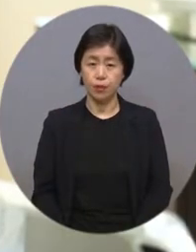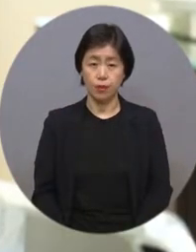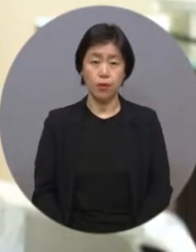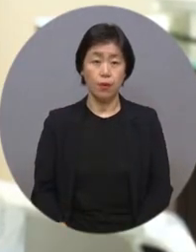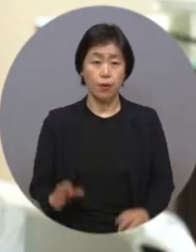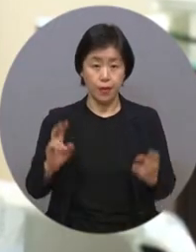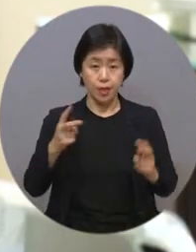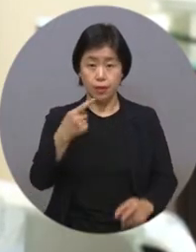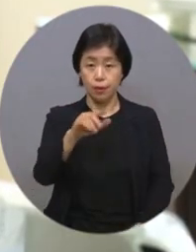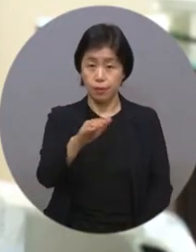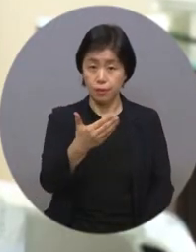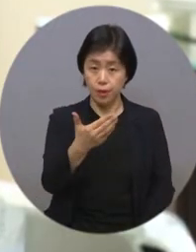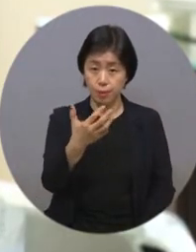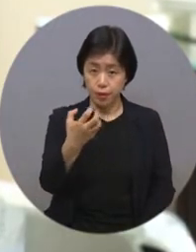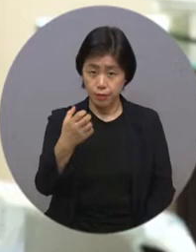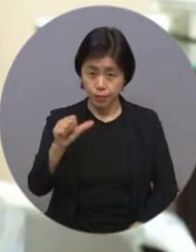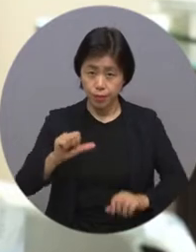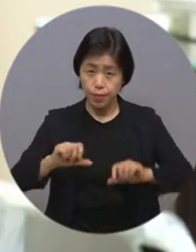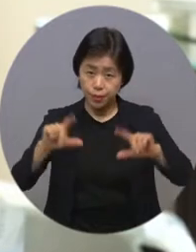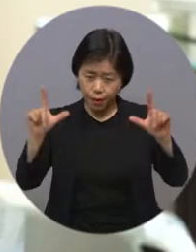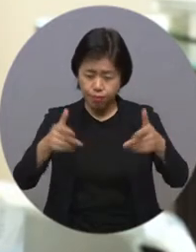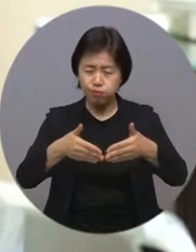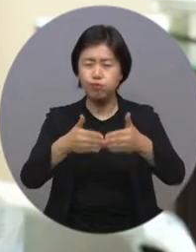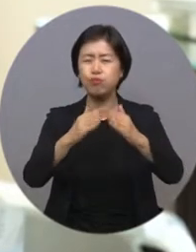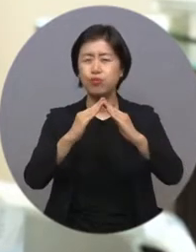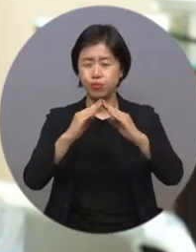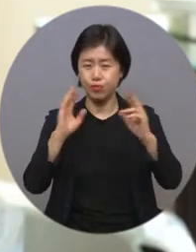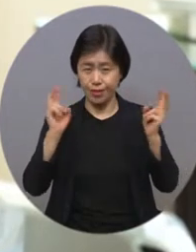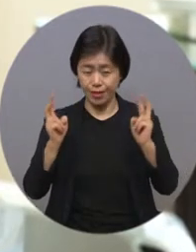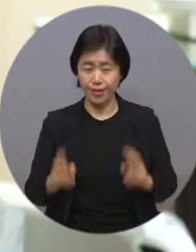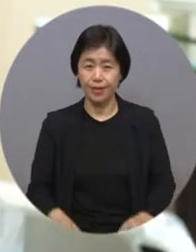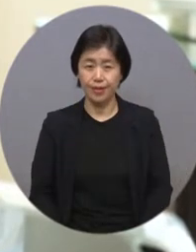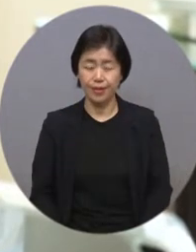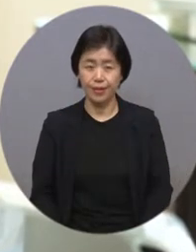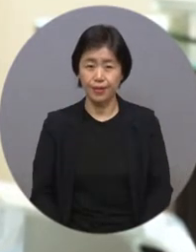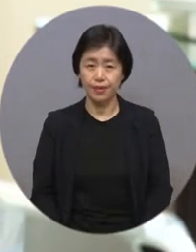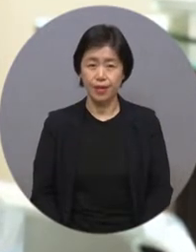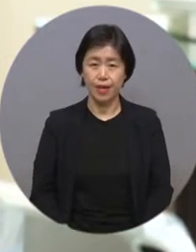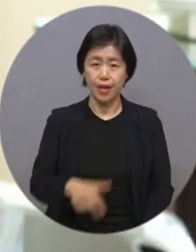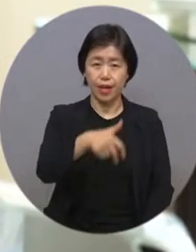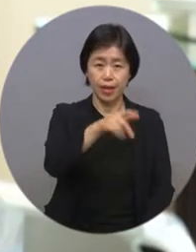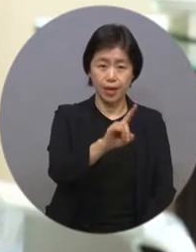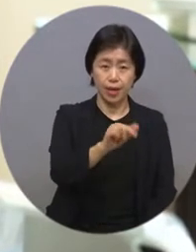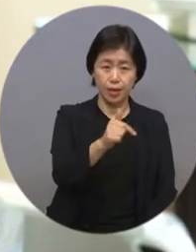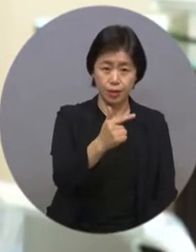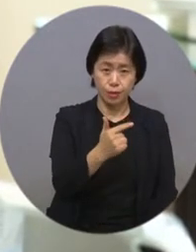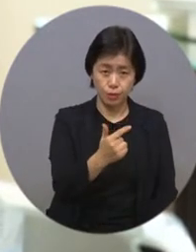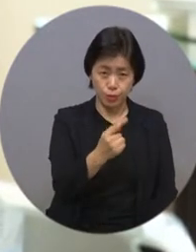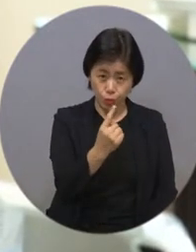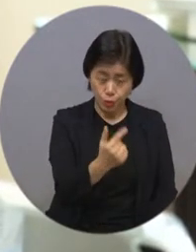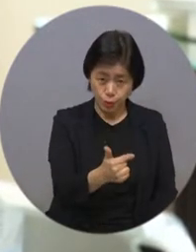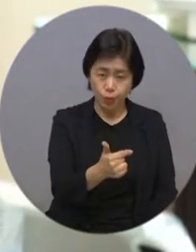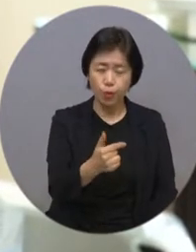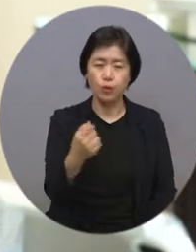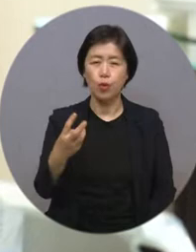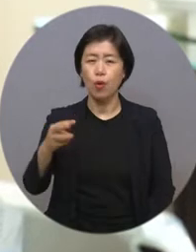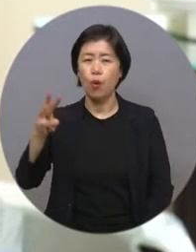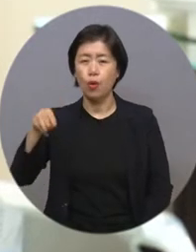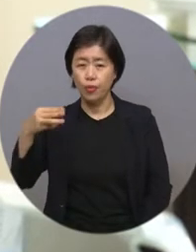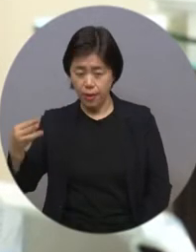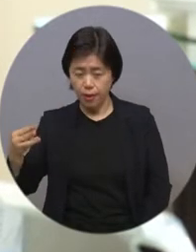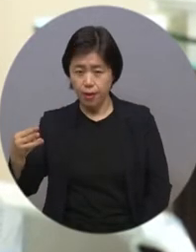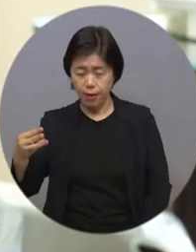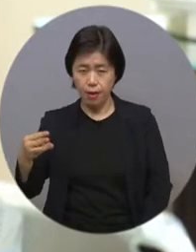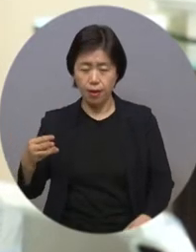캐논코리아는 1985년도에 창업된 기업이고요. 캐논과 롯데가 50대 50의 지분 투자를